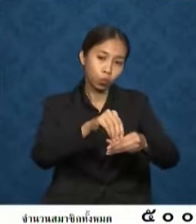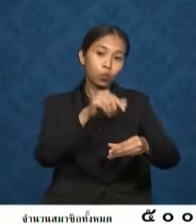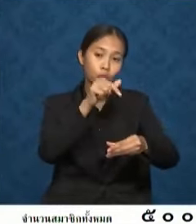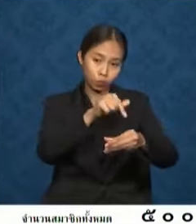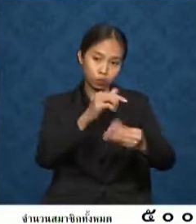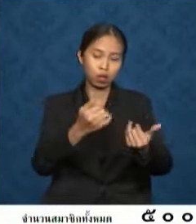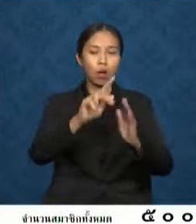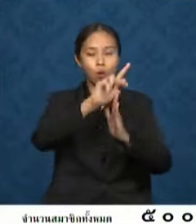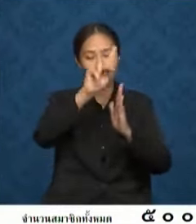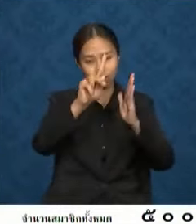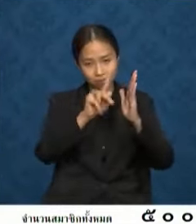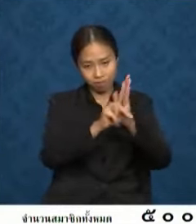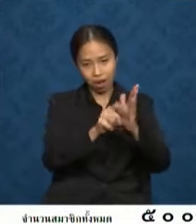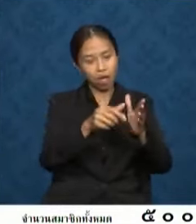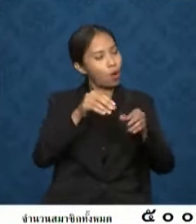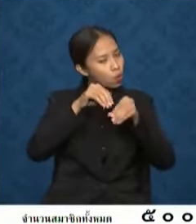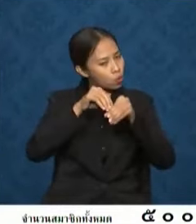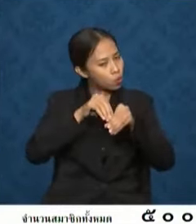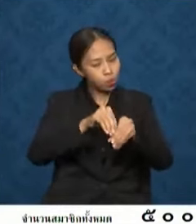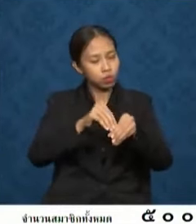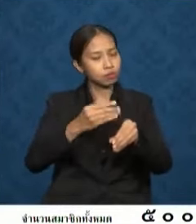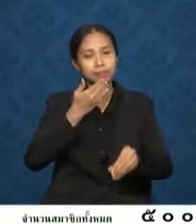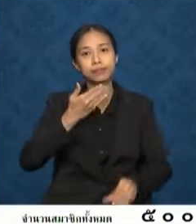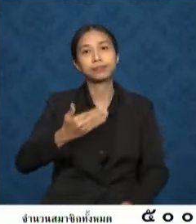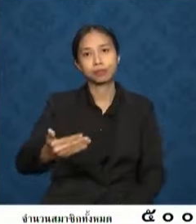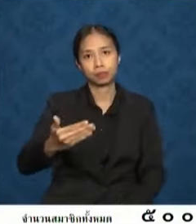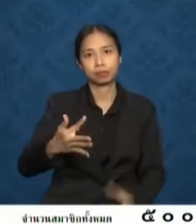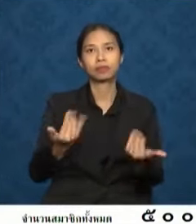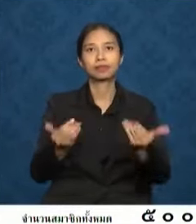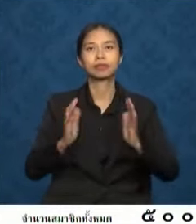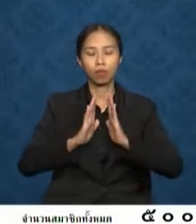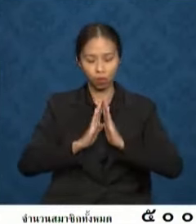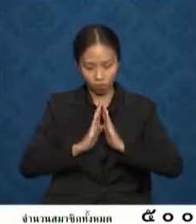รัฐธรรมนูญของประชาชนตราบนิรันดร์ขอบพระคุณครับท่านประธาน